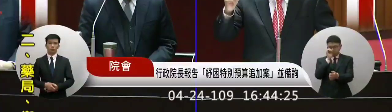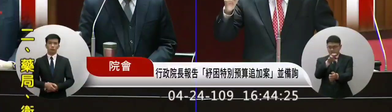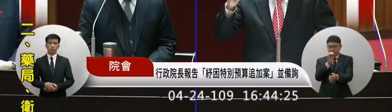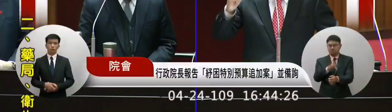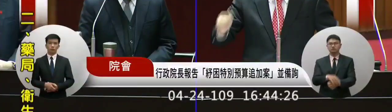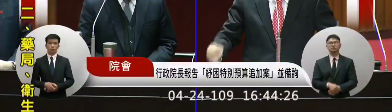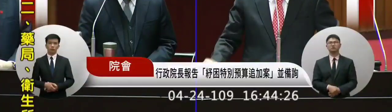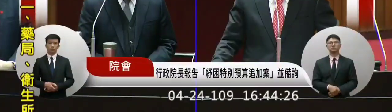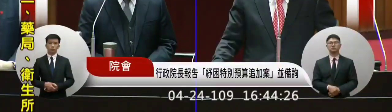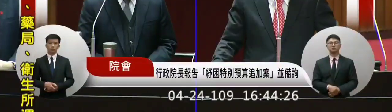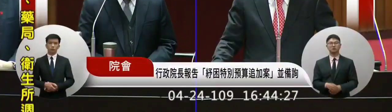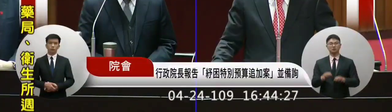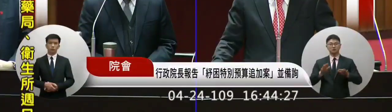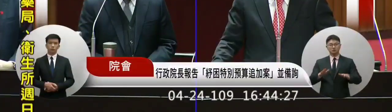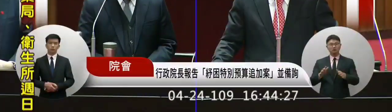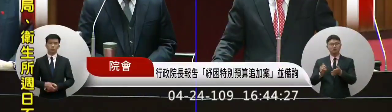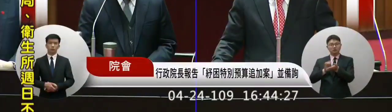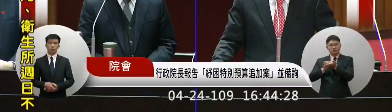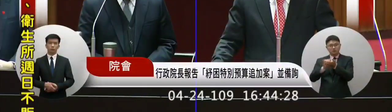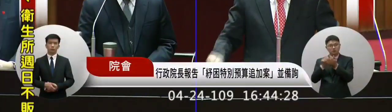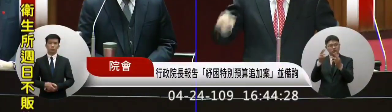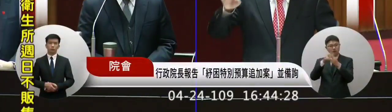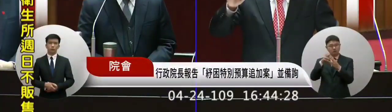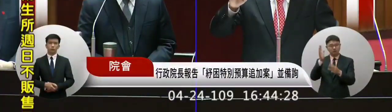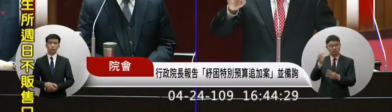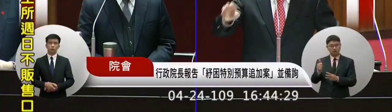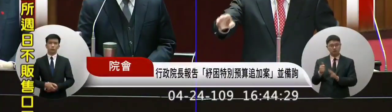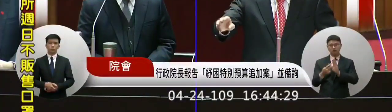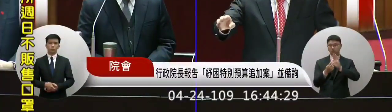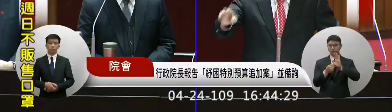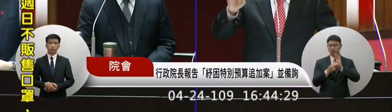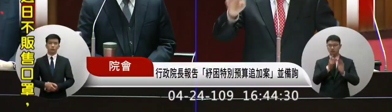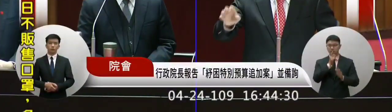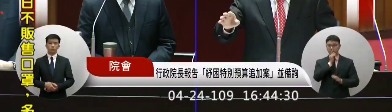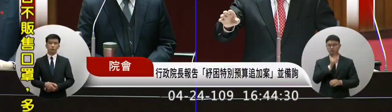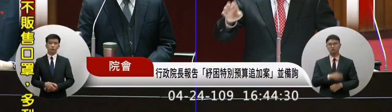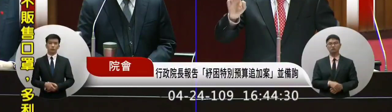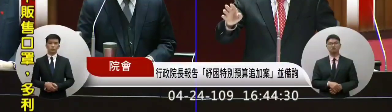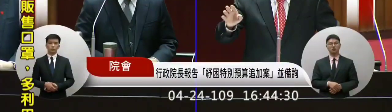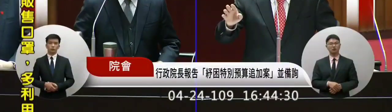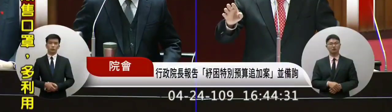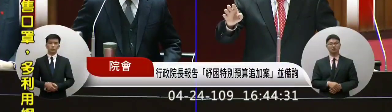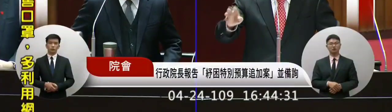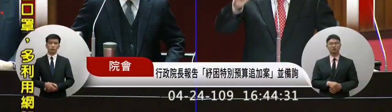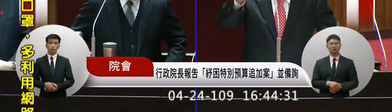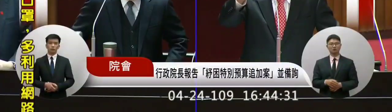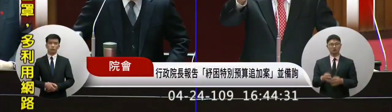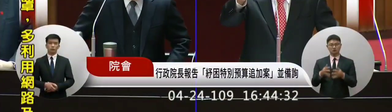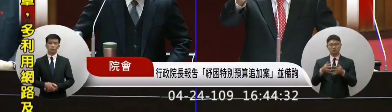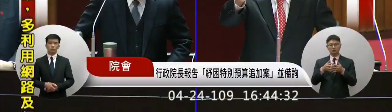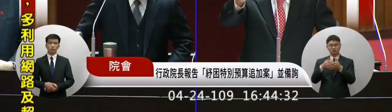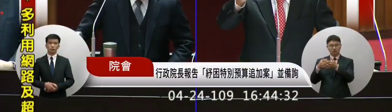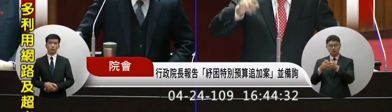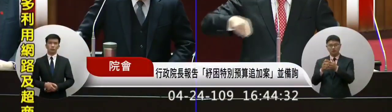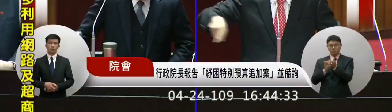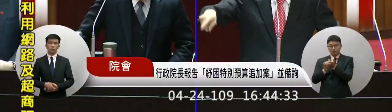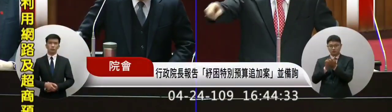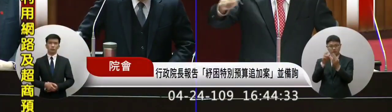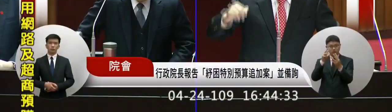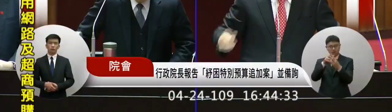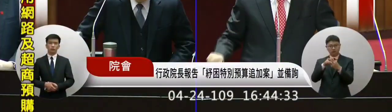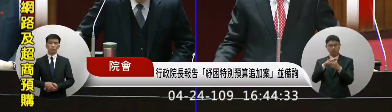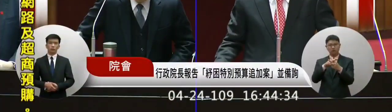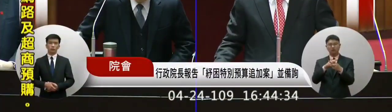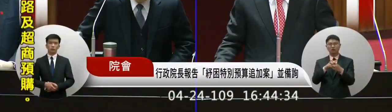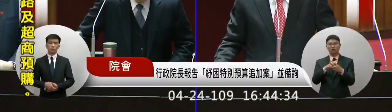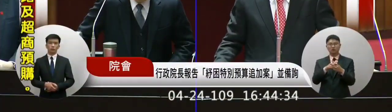像今天纽约州州长所说，纽约美国人纽约州就3000个人 做一